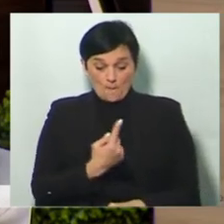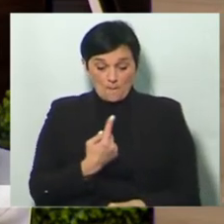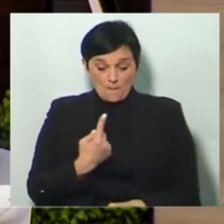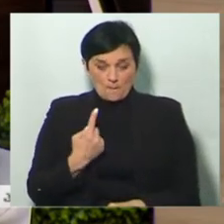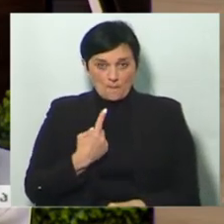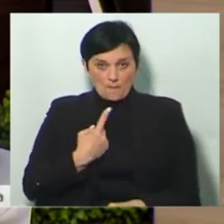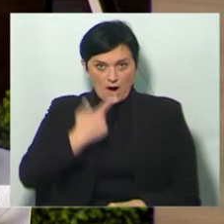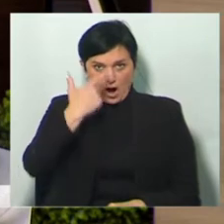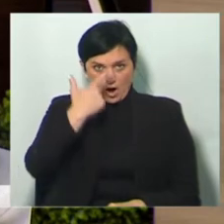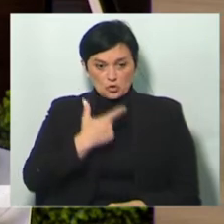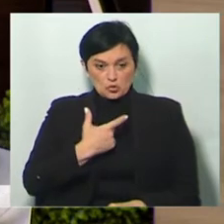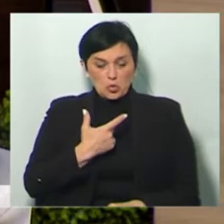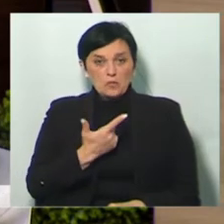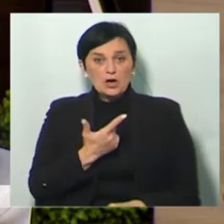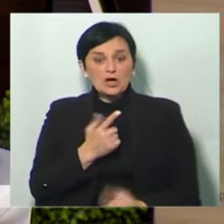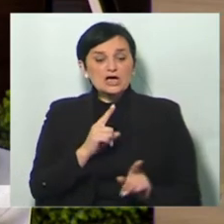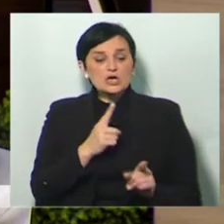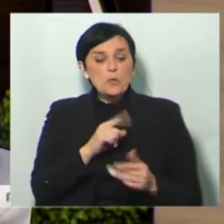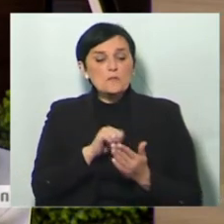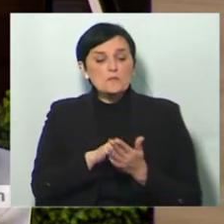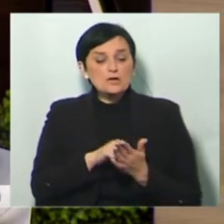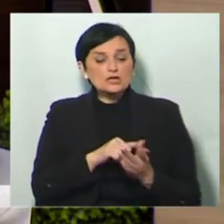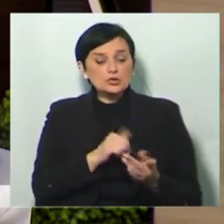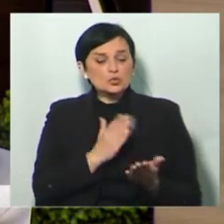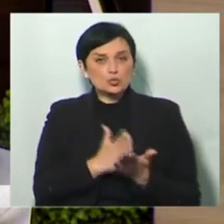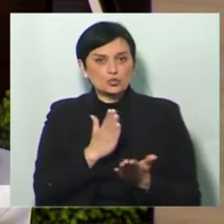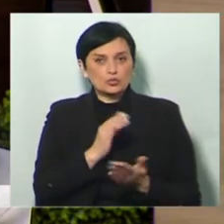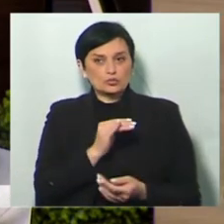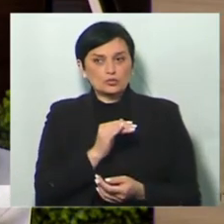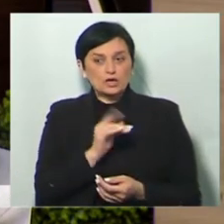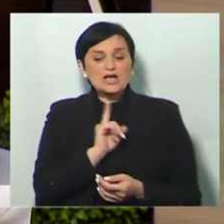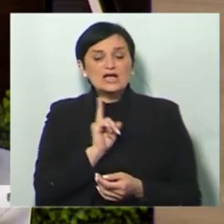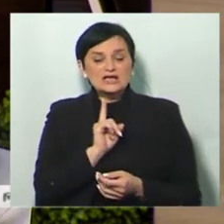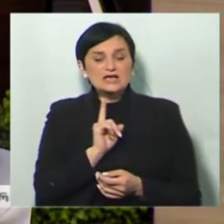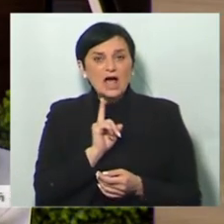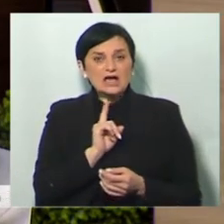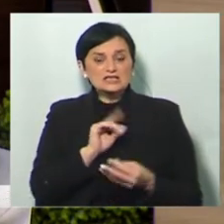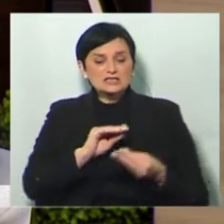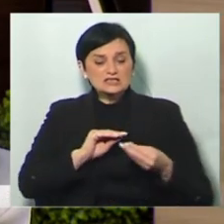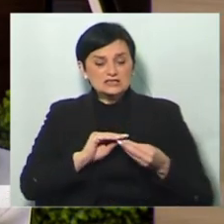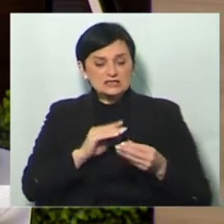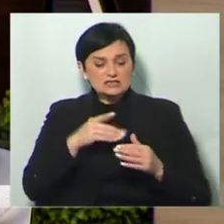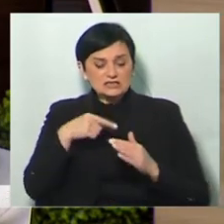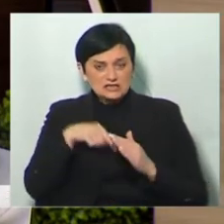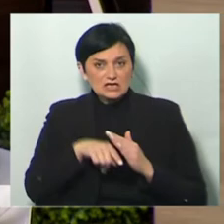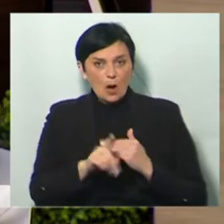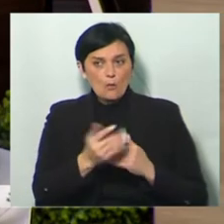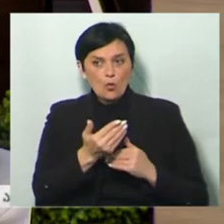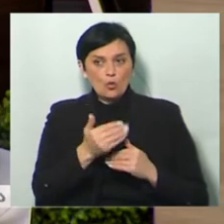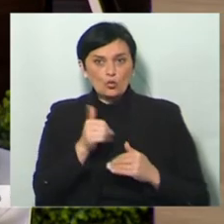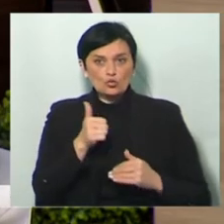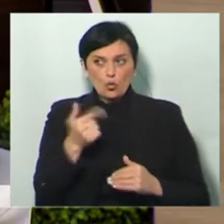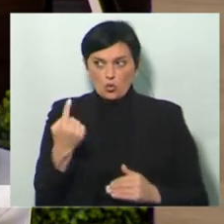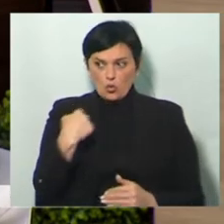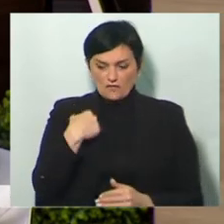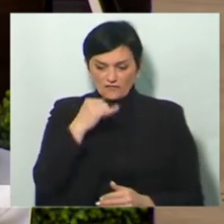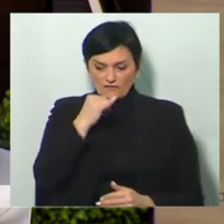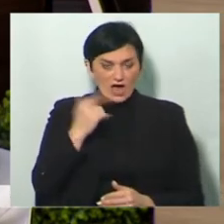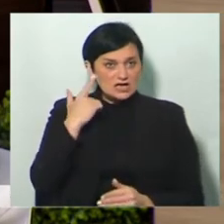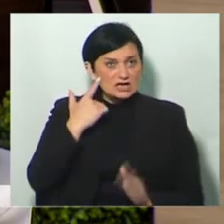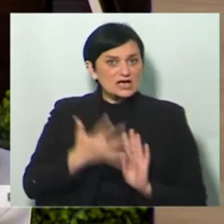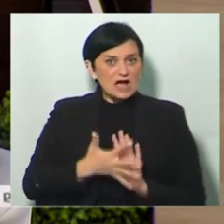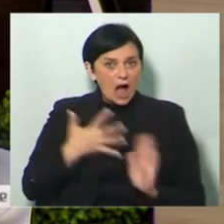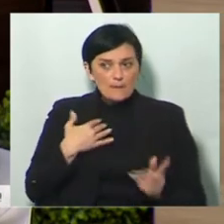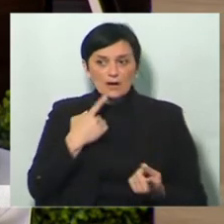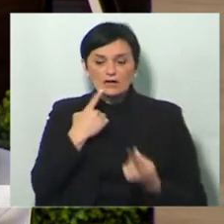ratum rat mohta. Anum martoba tkad ragatsam gamoitsuia, me vergaminges, rogor mohtaro